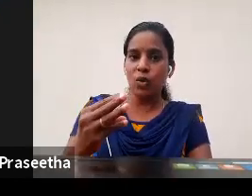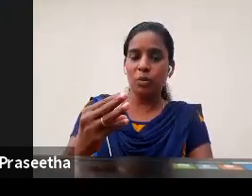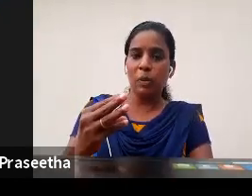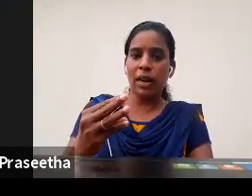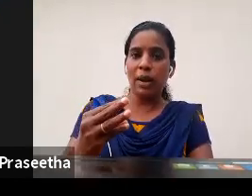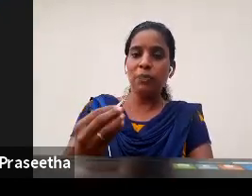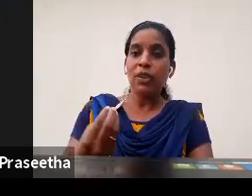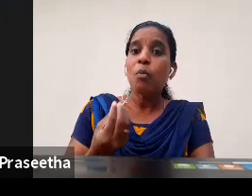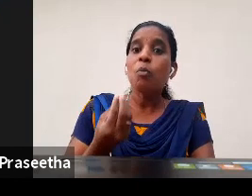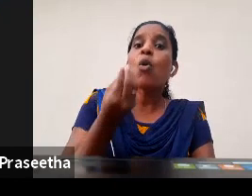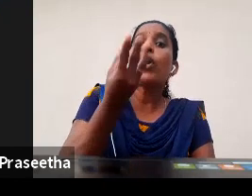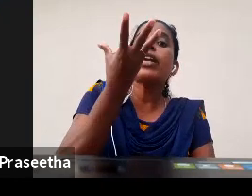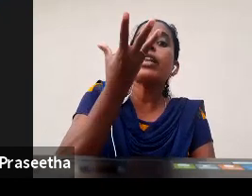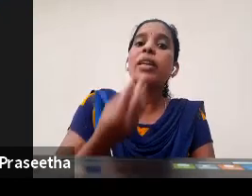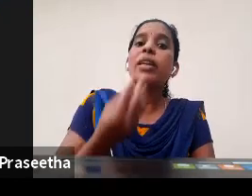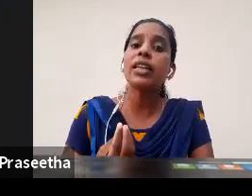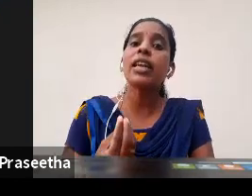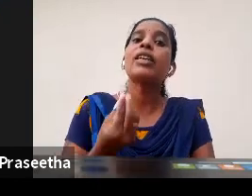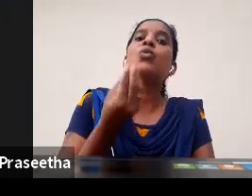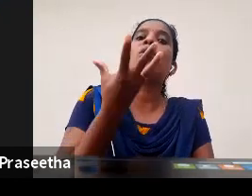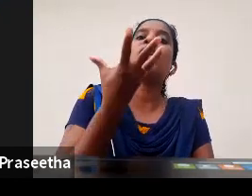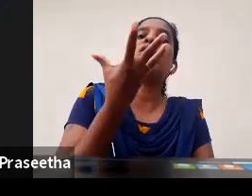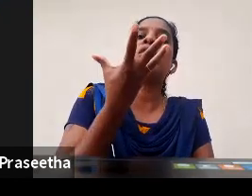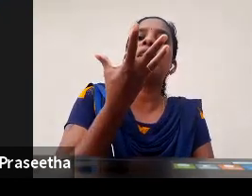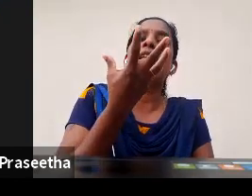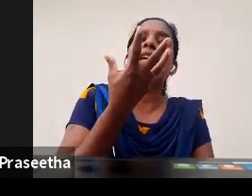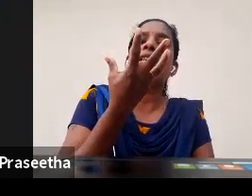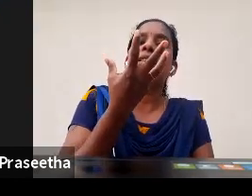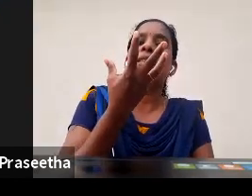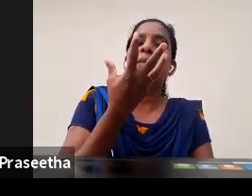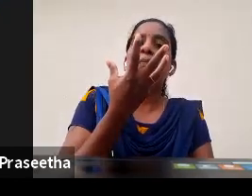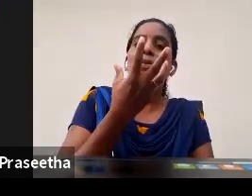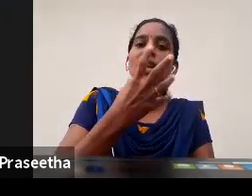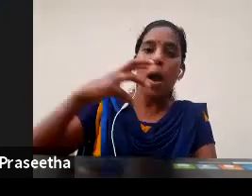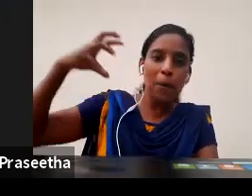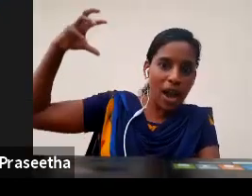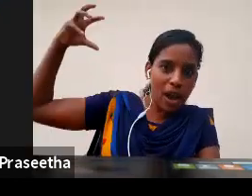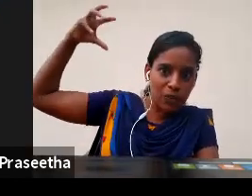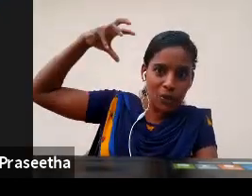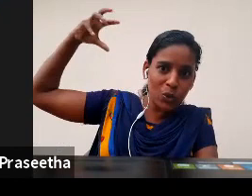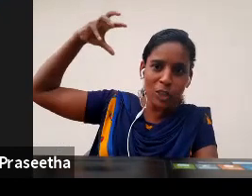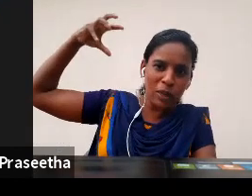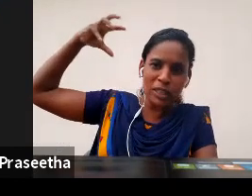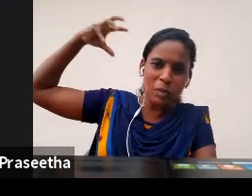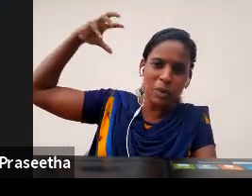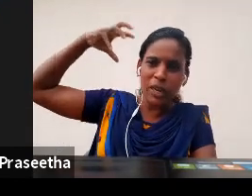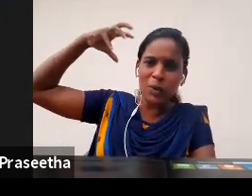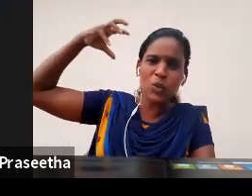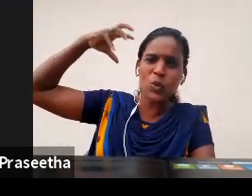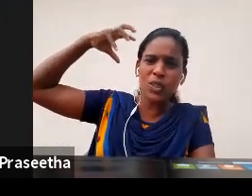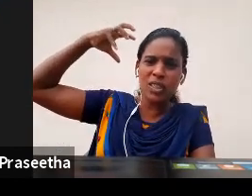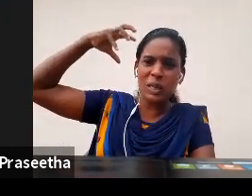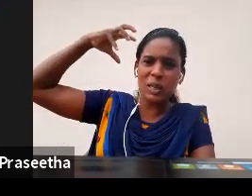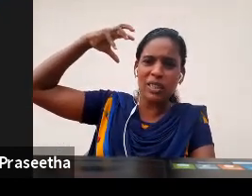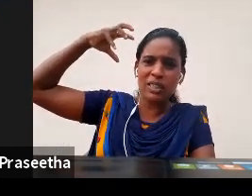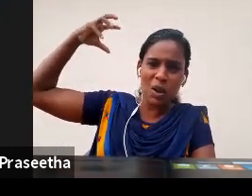മൂന്ന് വാക്കുകൂടെ പറയാം. മോർണിംഗ് എന്ന് പറയുന്നത് ഇങ്ങനെ സൂര്യൻ ഉദിച്ചു വരുന്നതാണ്. അപ്പൊ ആഫ്റ്റർനൂൺ എന്ന് പറയുന്നത് നമുക്ക് ഏറ്റവും